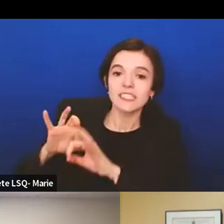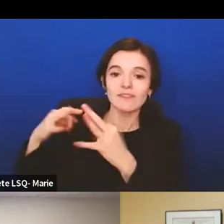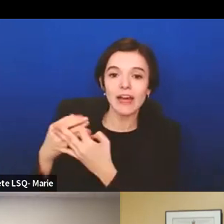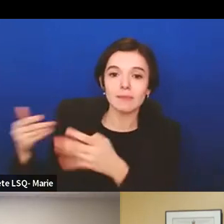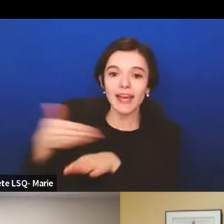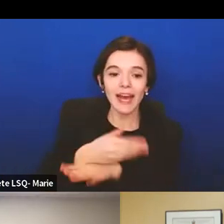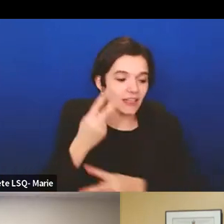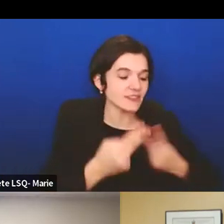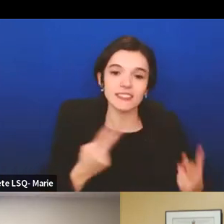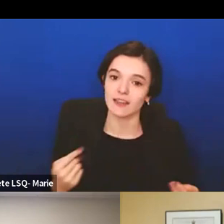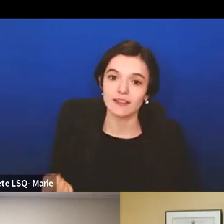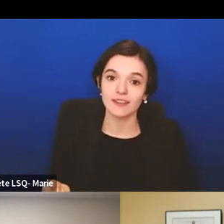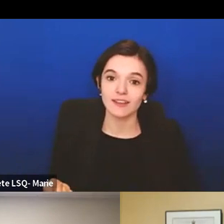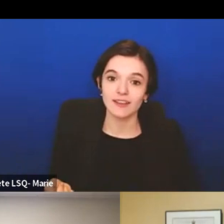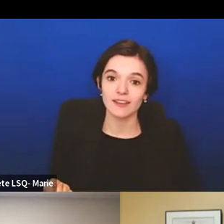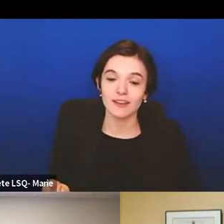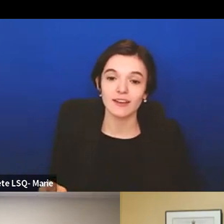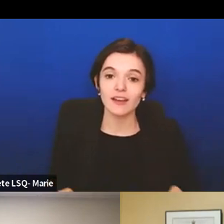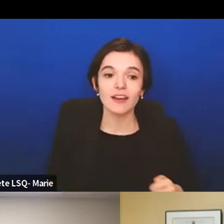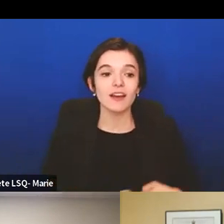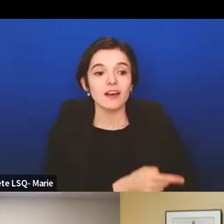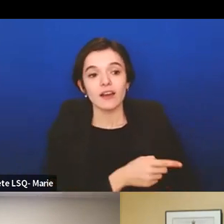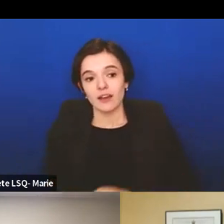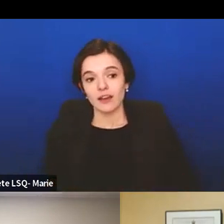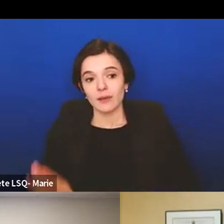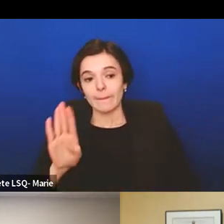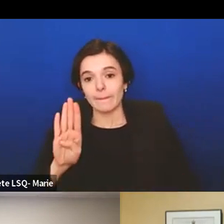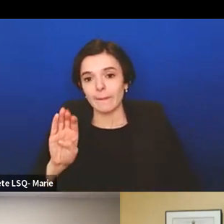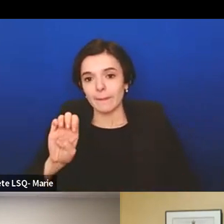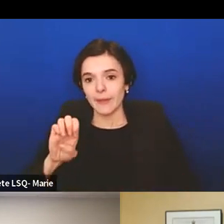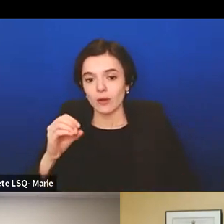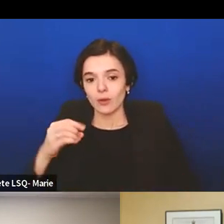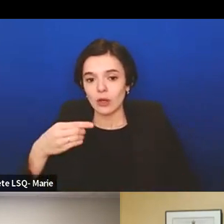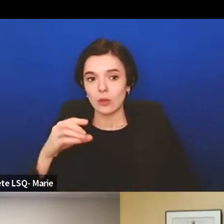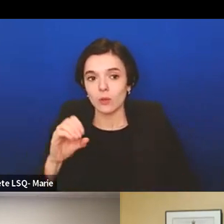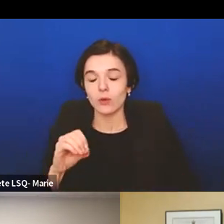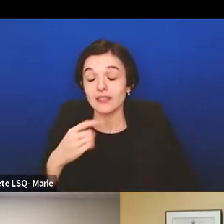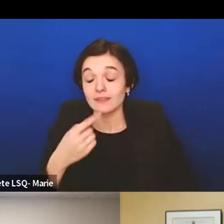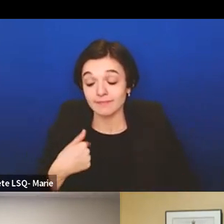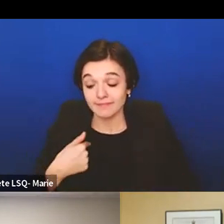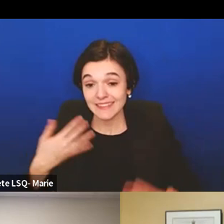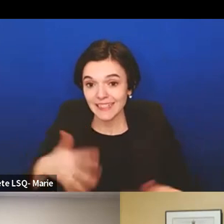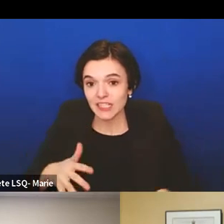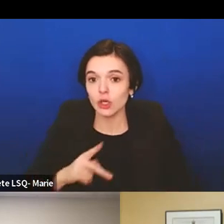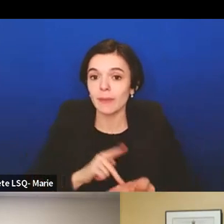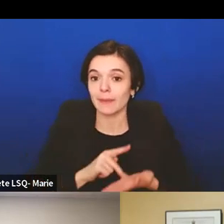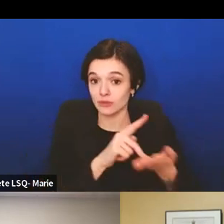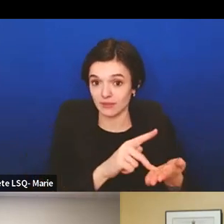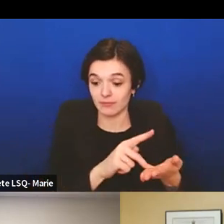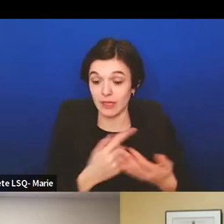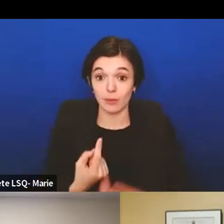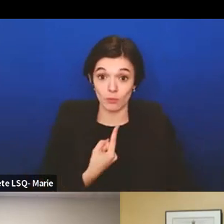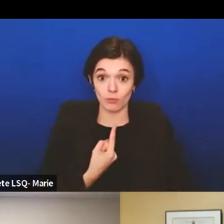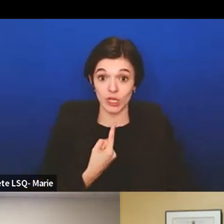j'ai été heureusement préposé. Donc, seul en tant que préposé, on n'était pas capable de nourrir tous nos